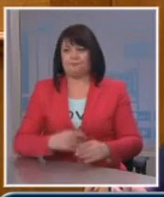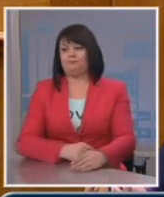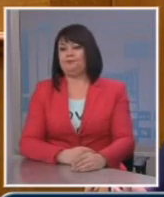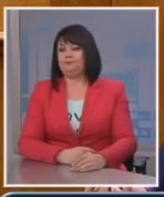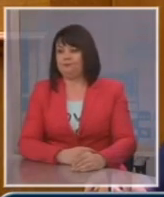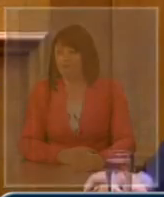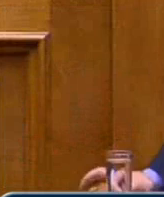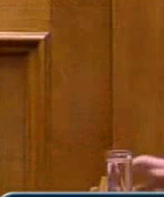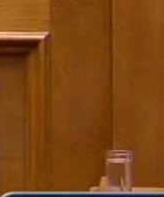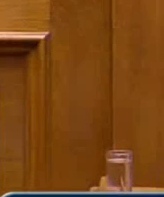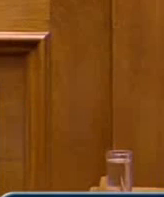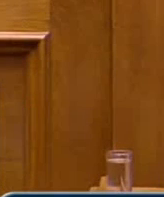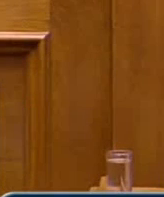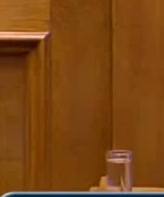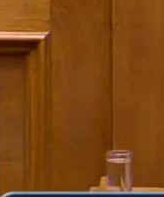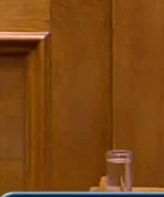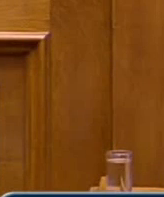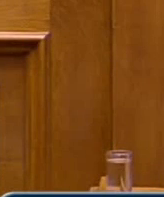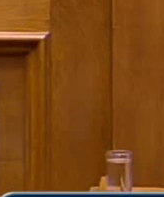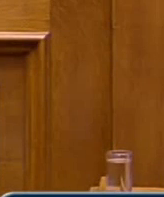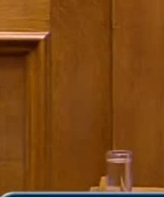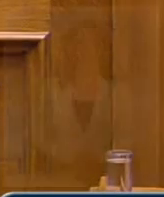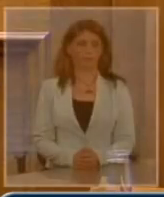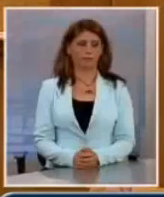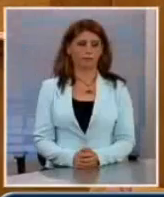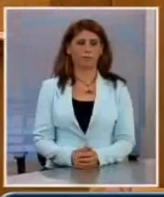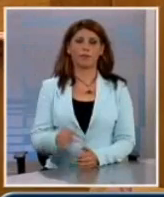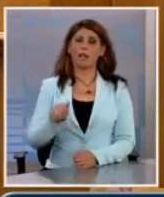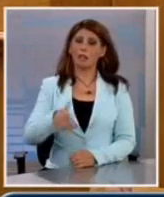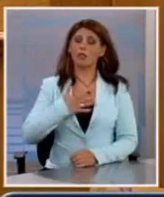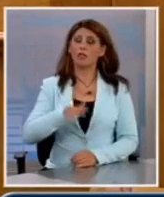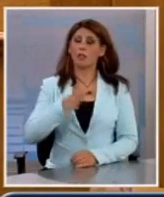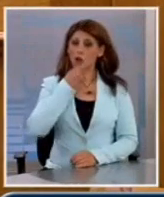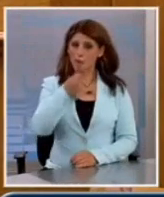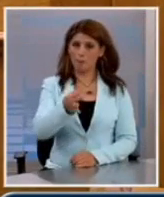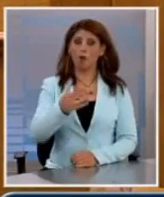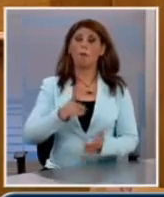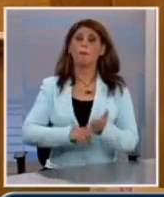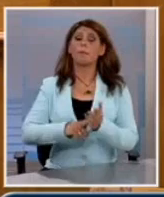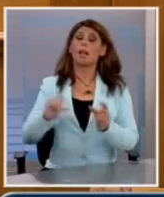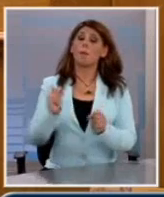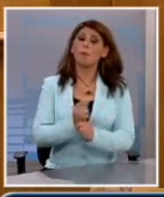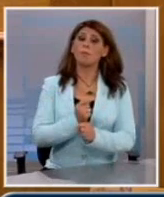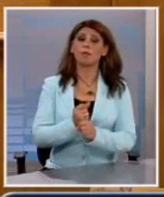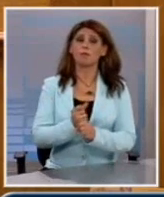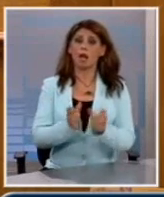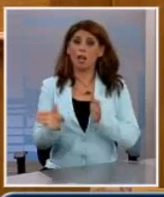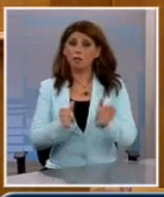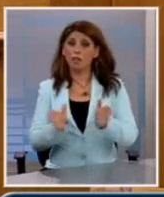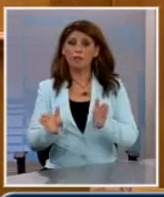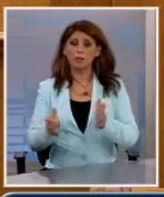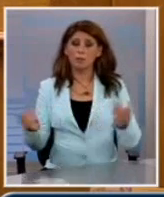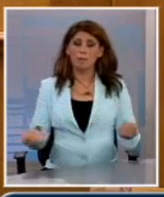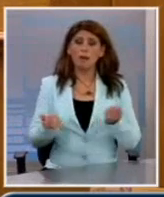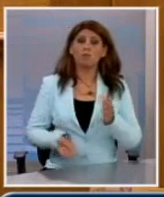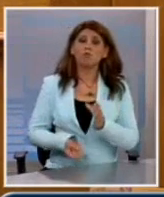Και θέλω σε αυτό το σημείο να πω ότι πρέπει να επιμείνουμε στην κατεύθυνση της παραγωγής νέου πλούτου και